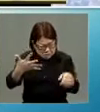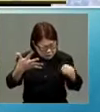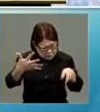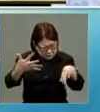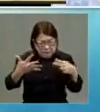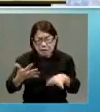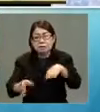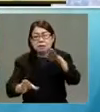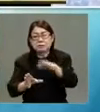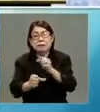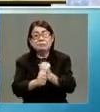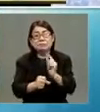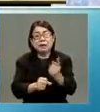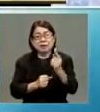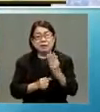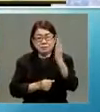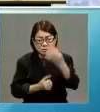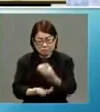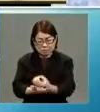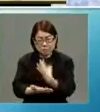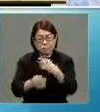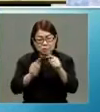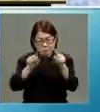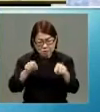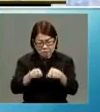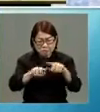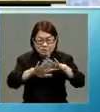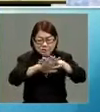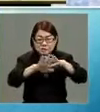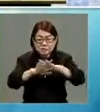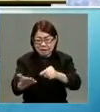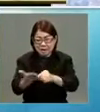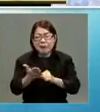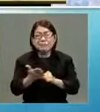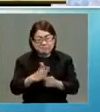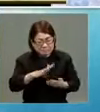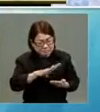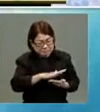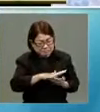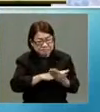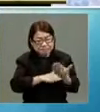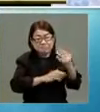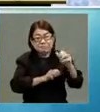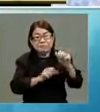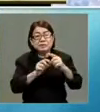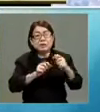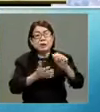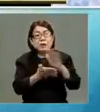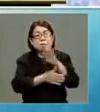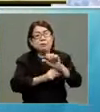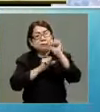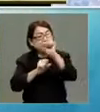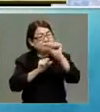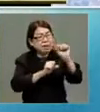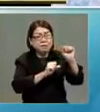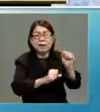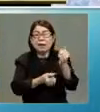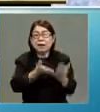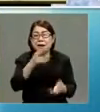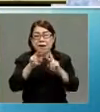ที่ถูกต้องนะครับพรุ่งนี้ท่านไปแปะใหม่ก็ใช้งานได้เหมือนเดิมครับก็จะมีความละเอียดซับซ้อนสำหรับผู้ประกอบการนิดนึงอยู่ตรงนี้ครับนะ